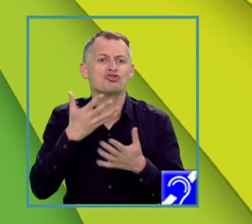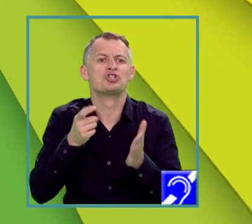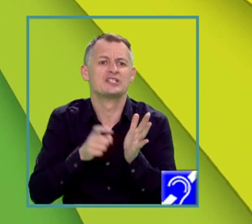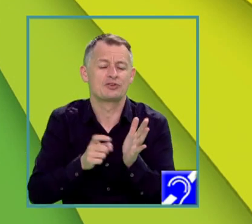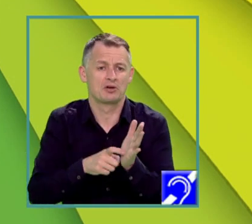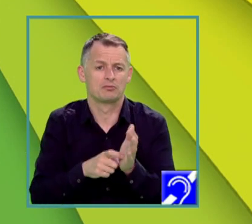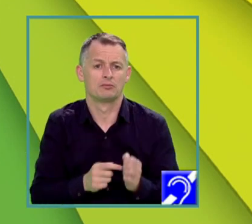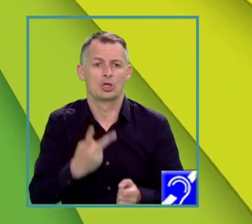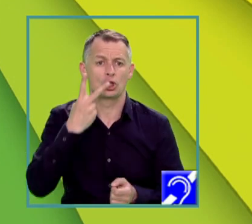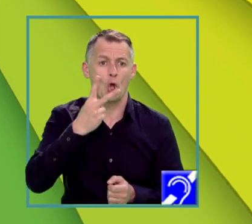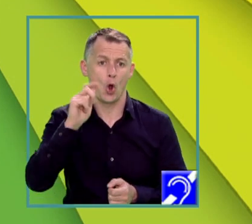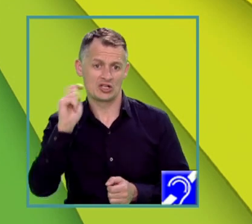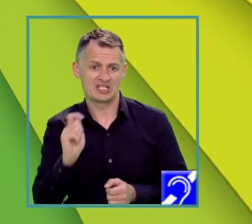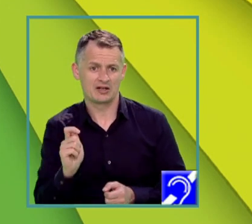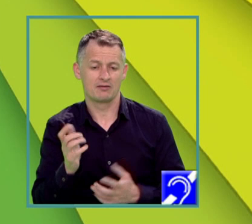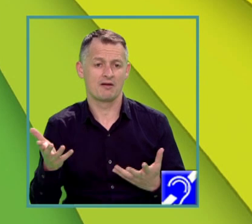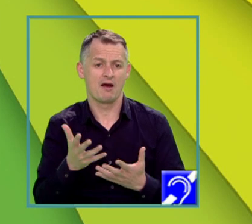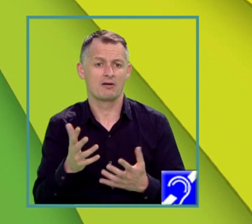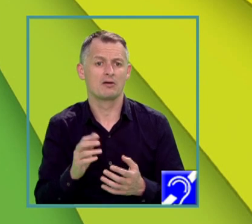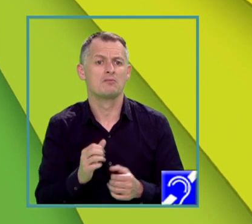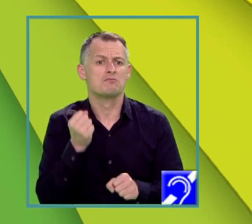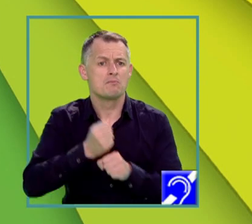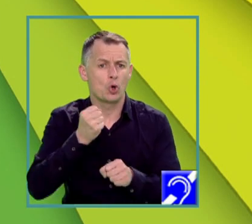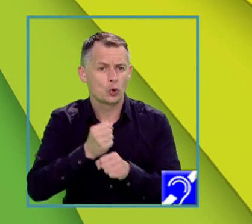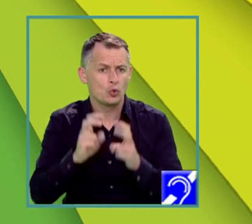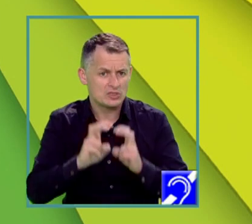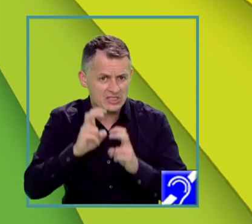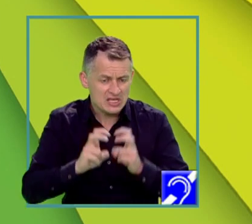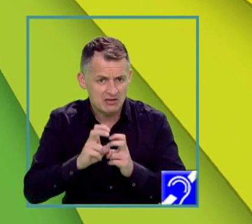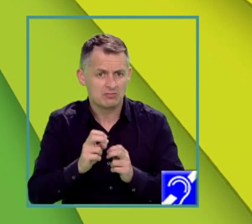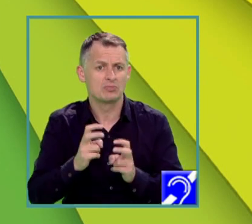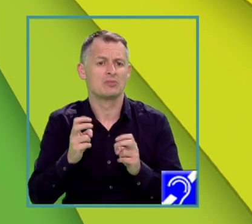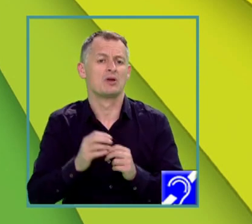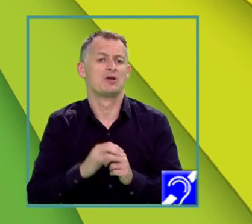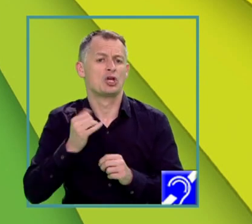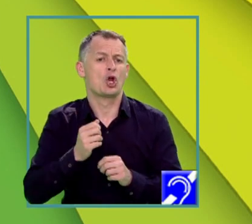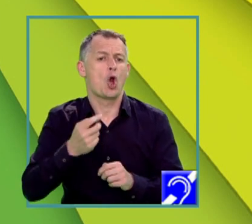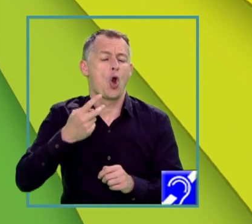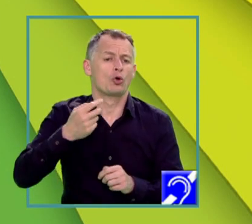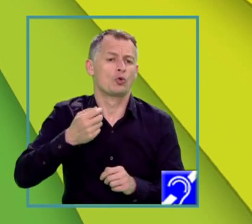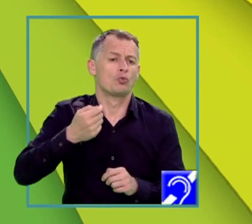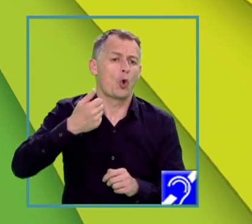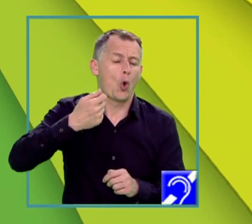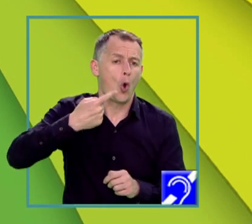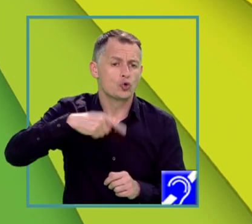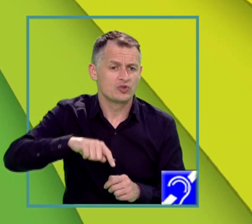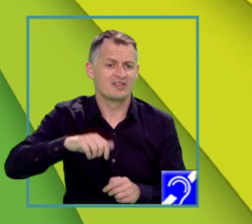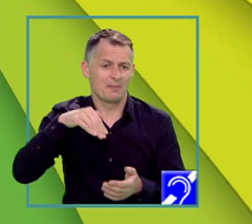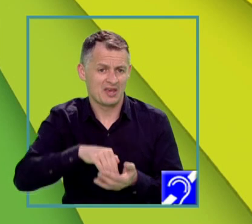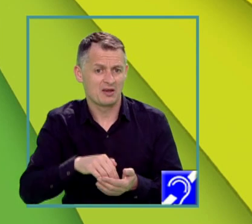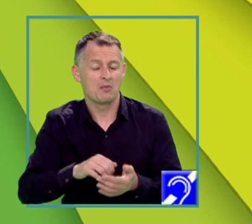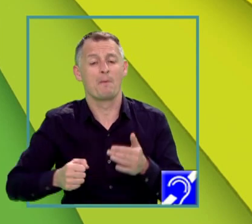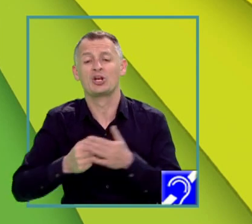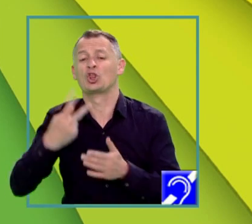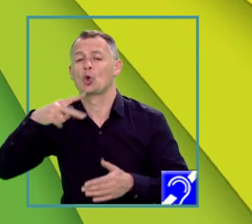două state a căror producție este între 100.000 și 200.000 de GB spațiu de a avea la